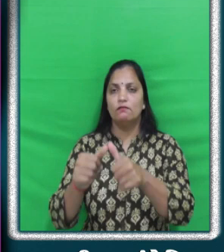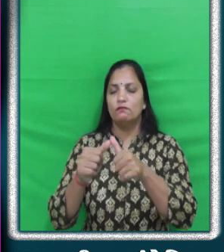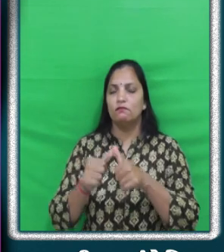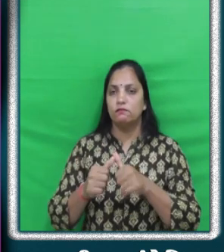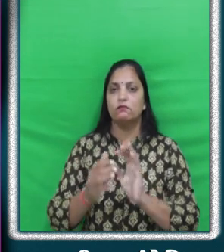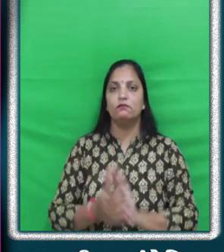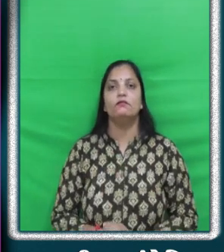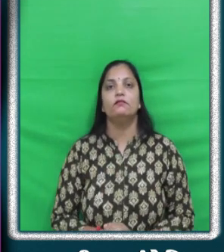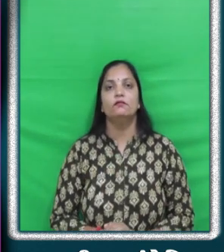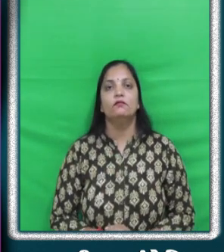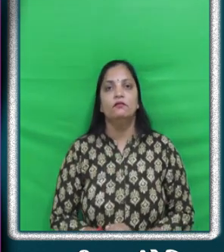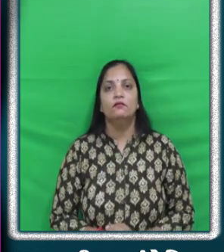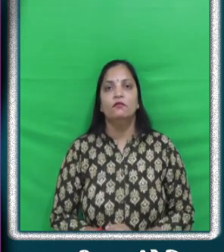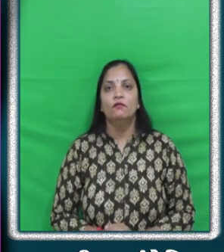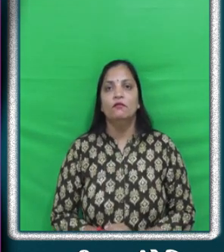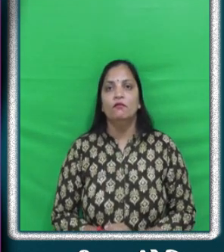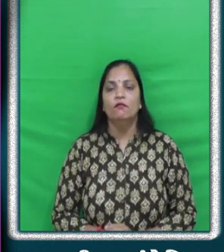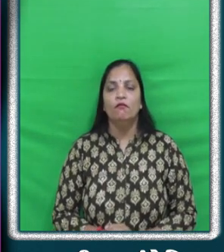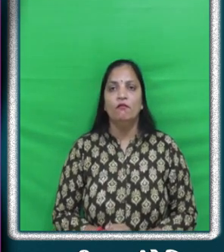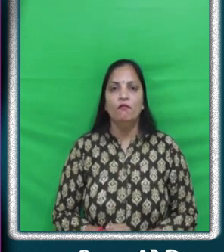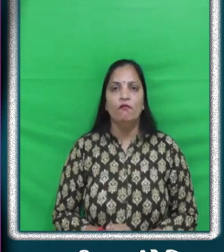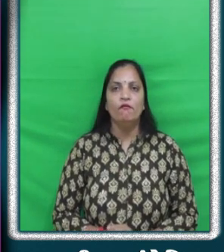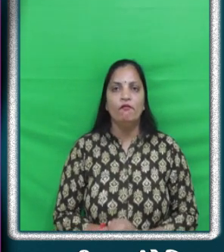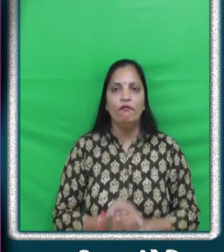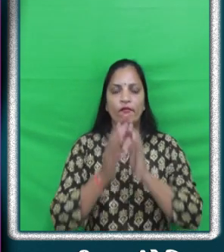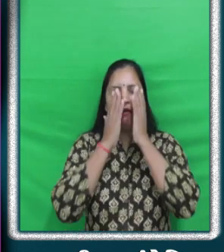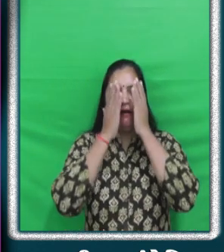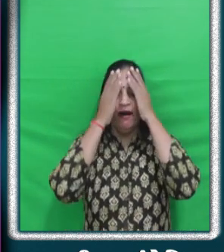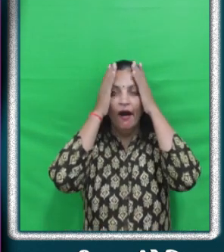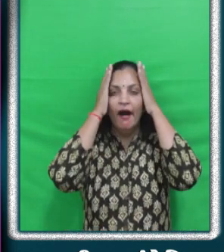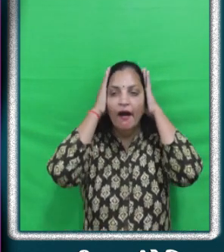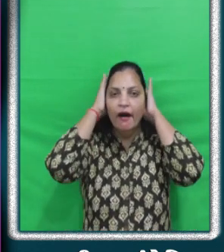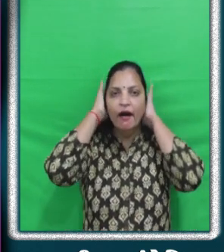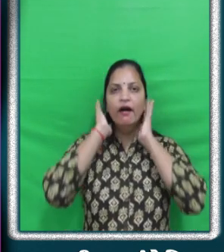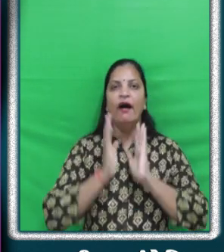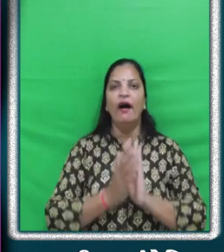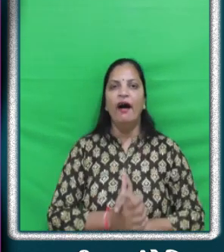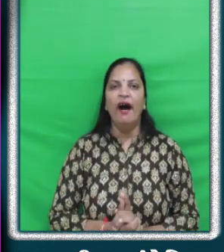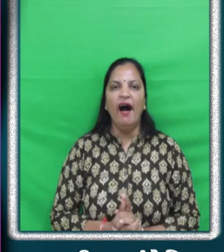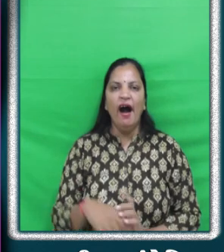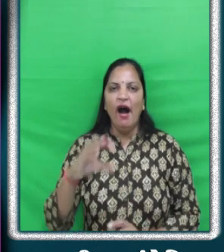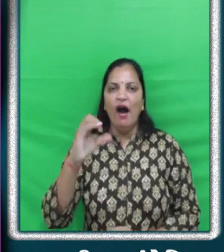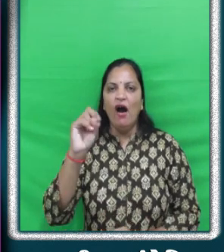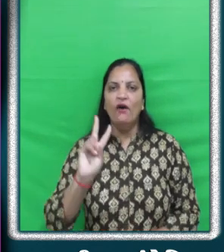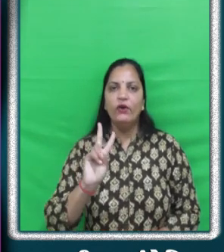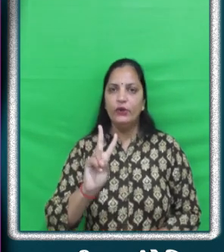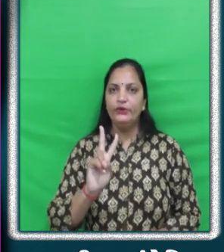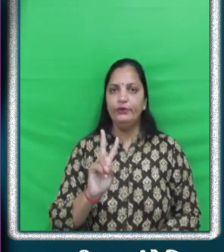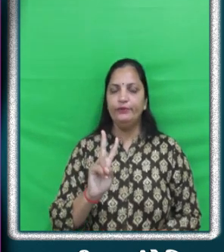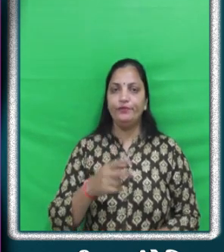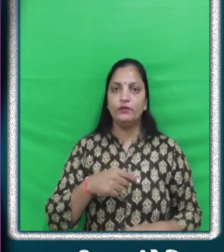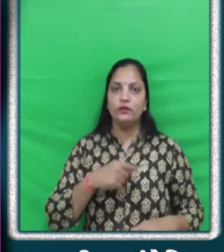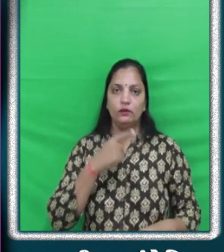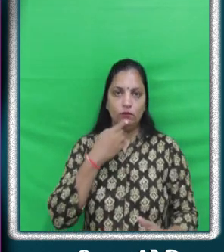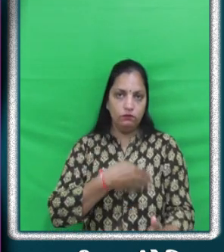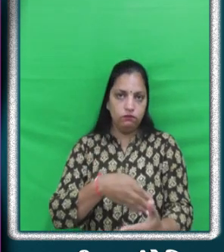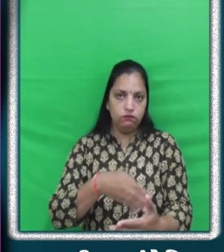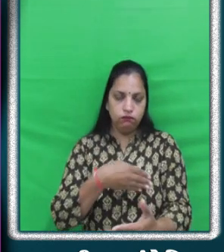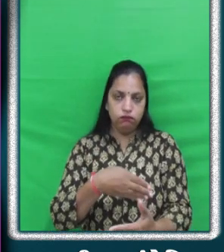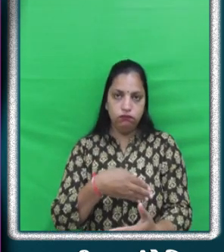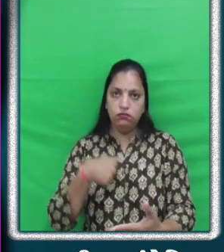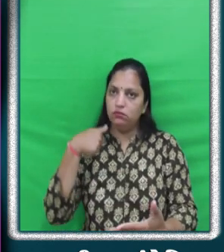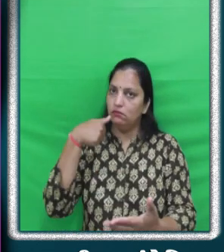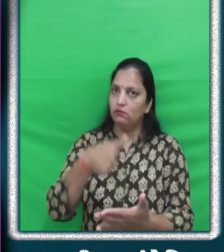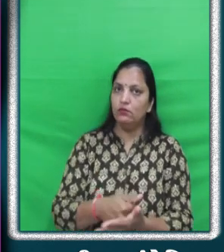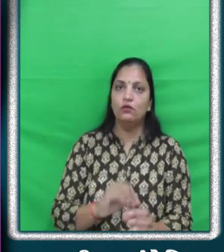કહેવાનો છે કે નીચેનામાંથી કયા પૃષ્ઠવંશીમાં હૃદય શરીરના વિવિધ ભાગોમાં માત્ર ઓક્સિજનયુક્ત રુધિરનું વહન કરતું